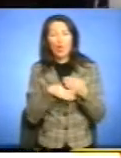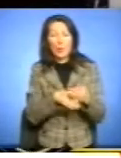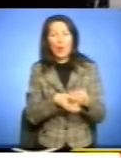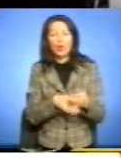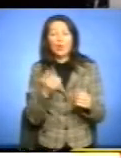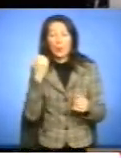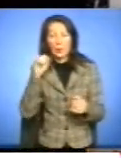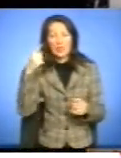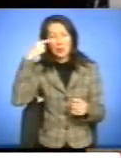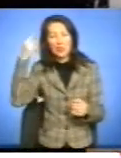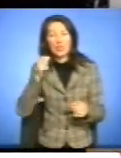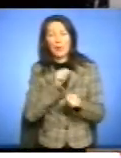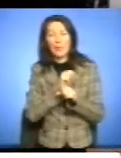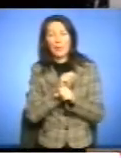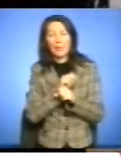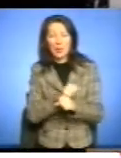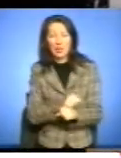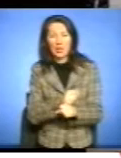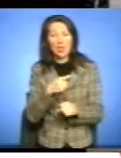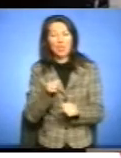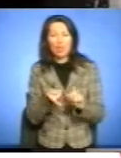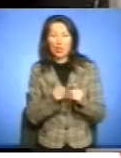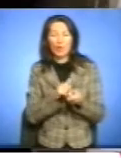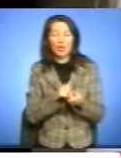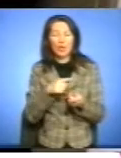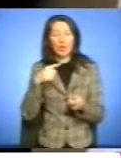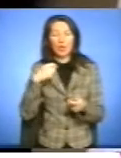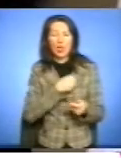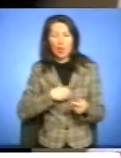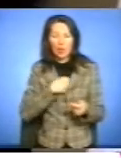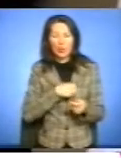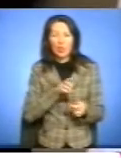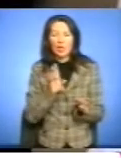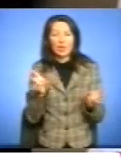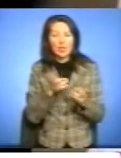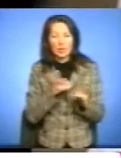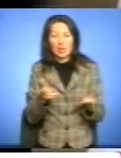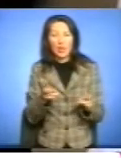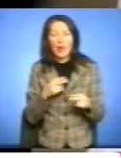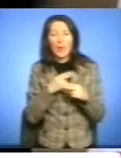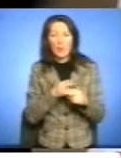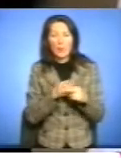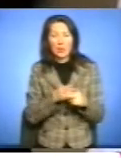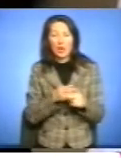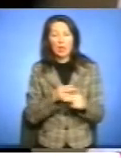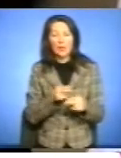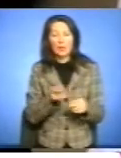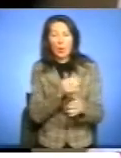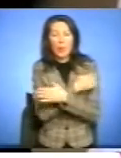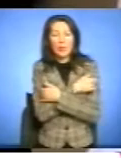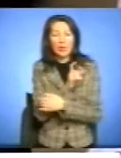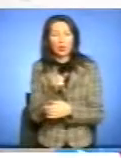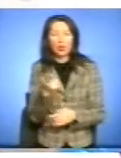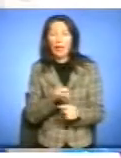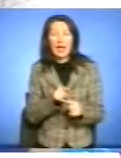навпаки, напружують, дратують. Не варто посягати на порушення дистанції і обіймати людину, якщо вона не приймає цих